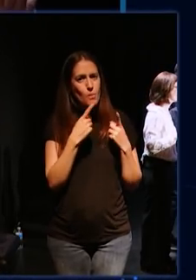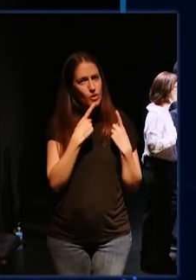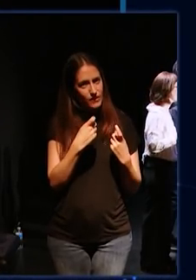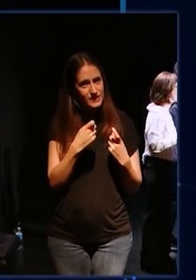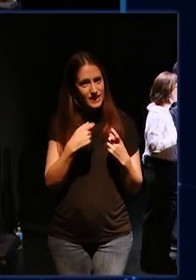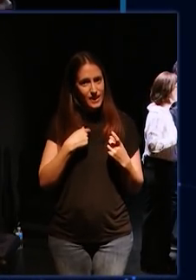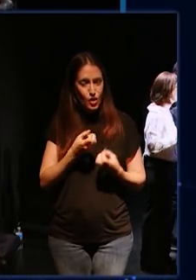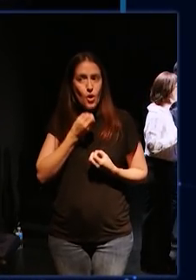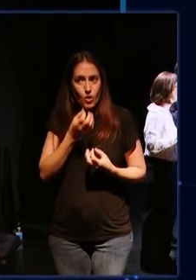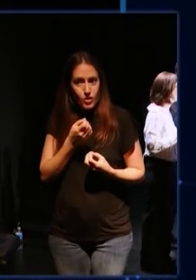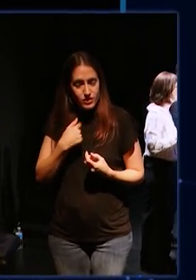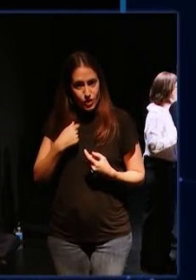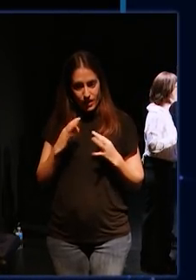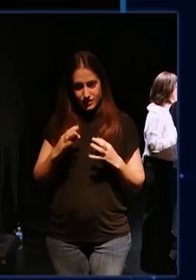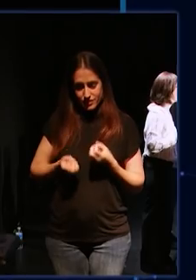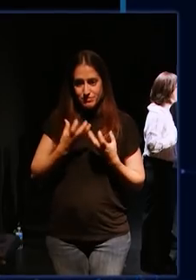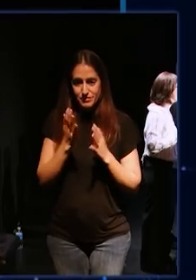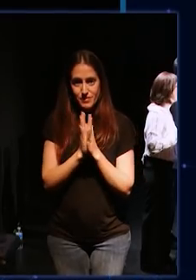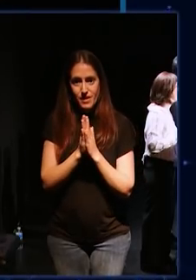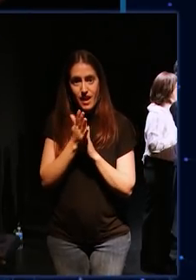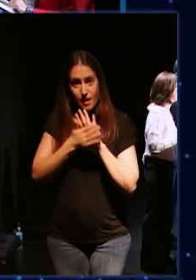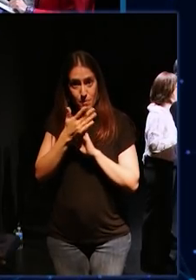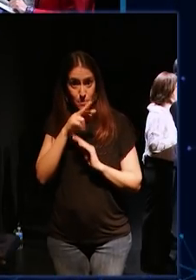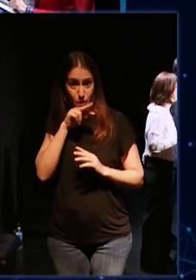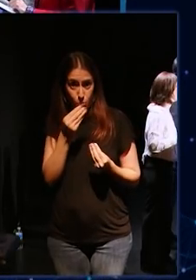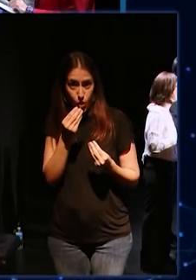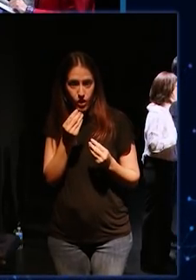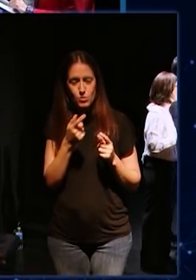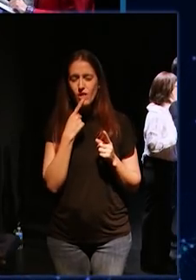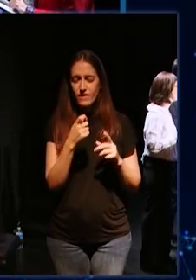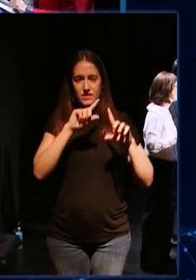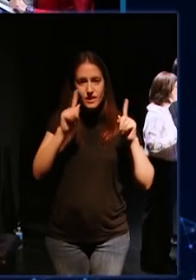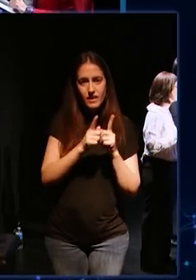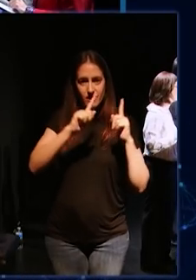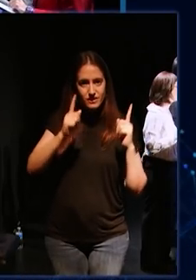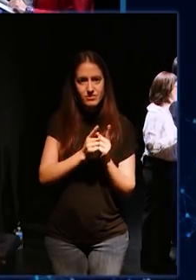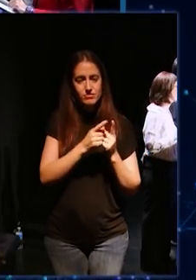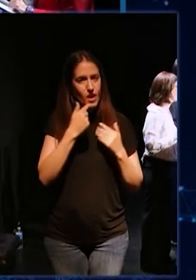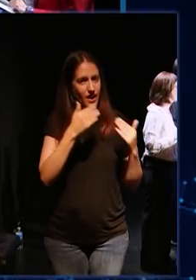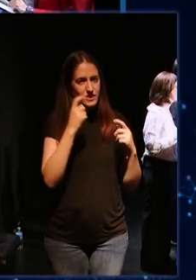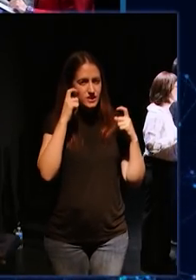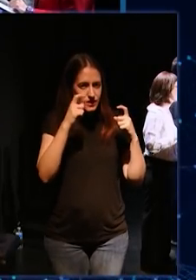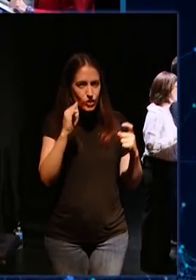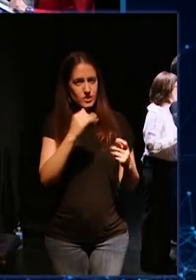parlo molt, és molt difícil parlar només durant un minut o un minut i escaig, així que moltes gràcies per l'esforç i la